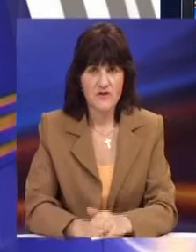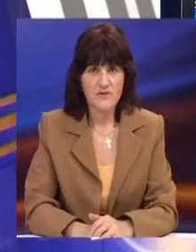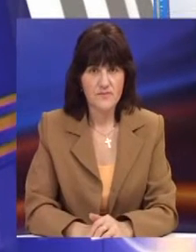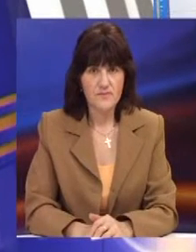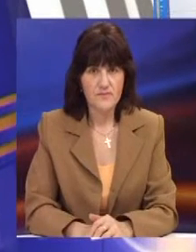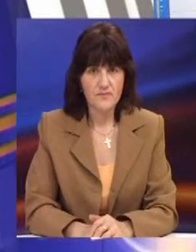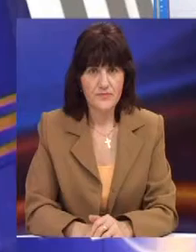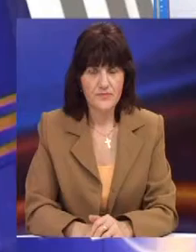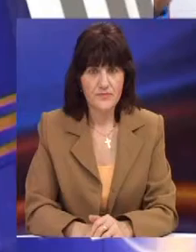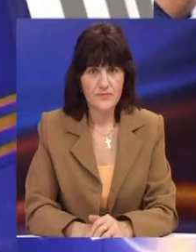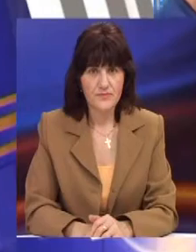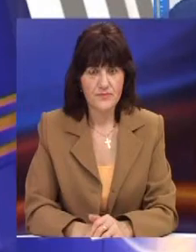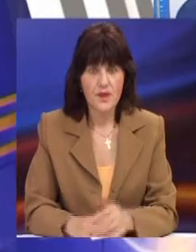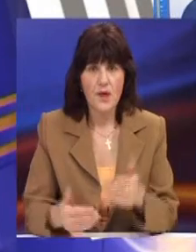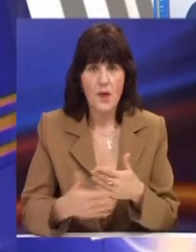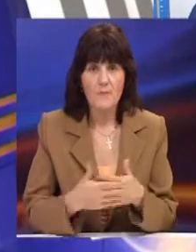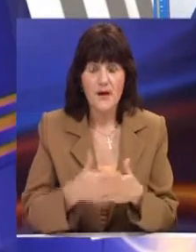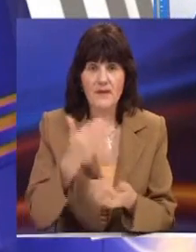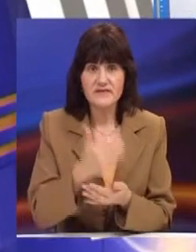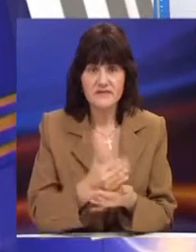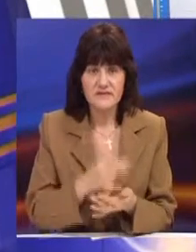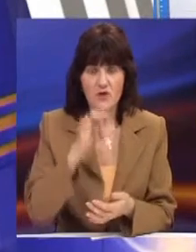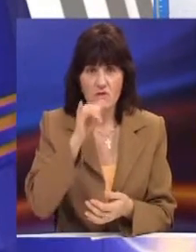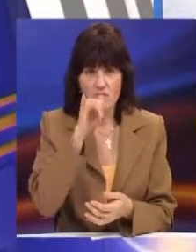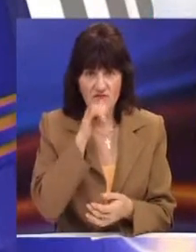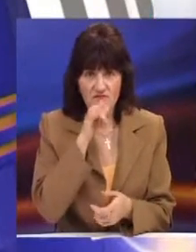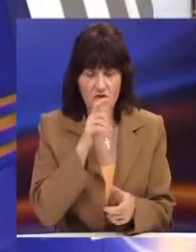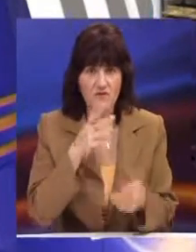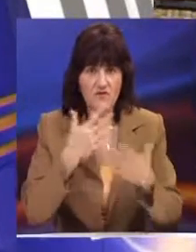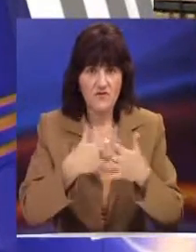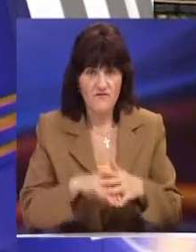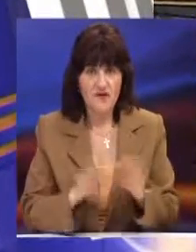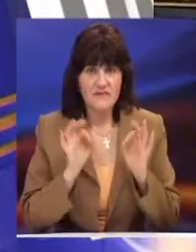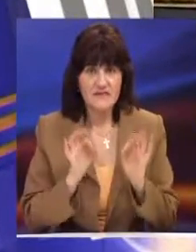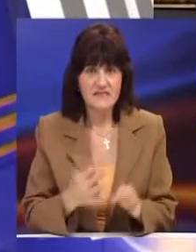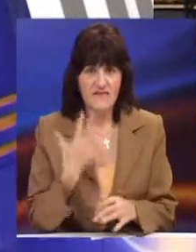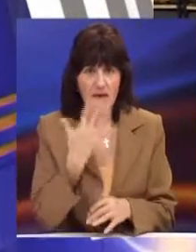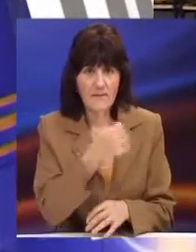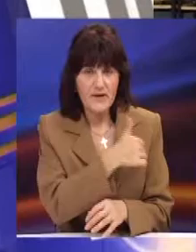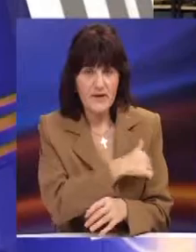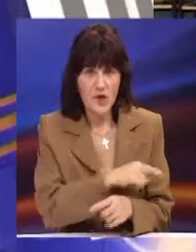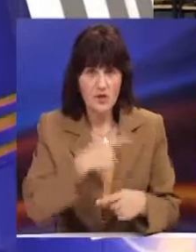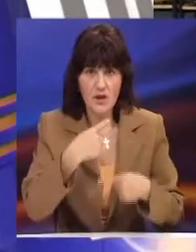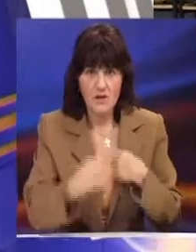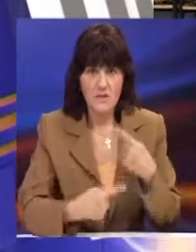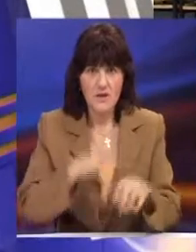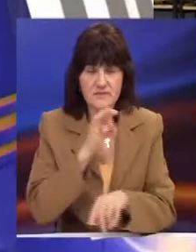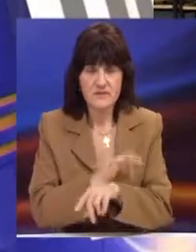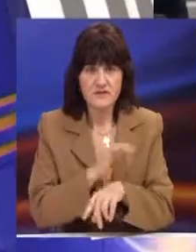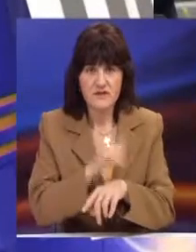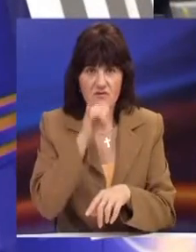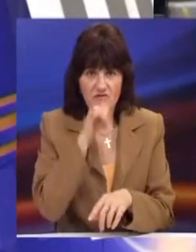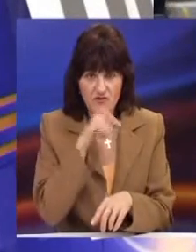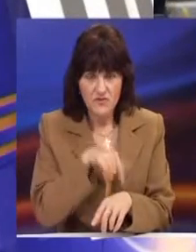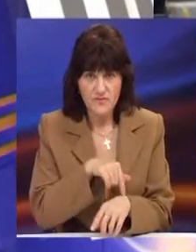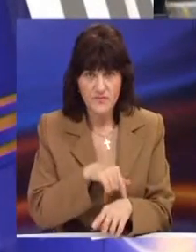održavanje. Prema zakonu o meteorologiji, vodovod je obavezan da svake 5. godine promeni vodomer kod korisnika.